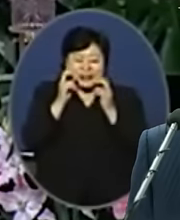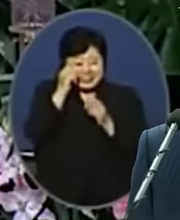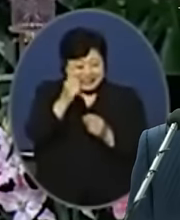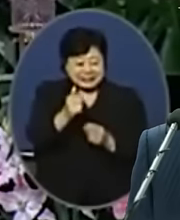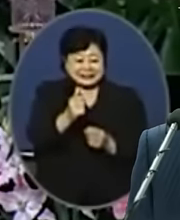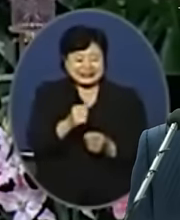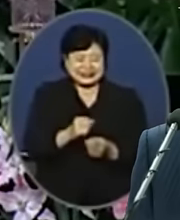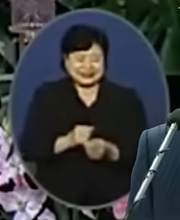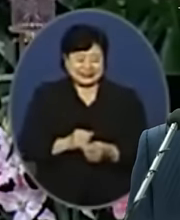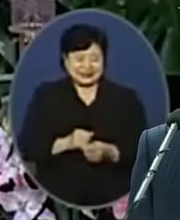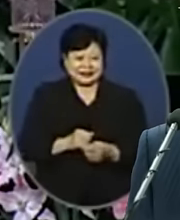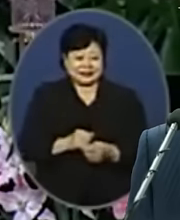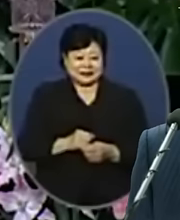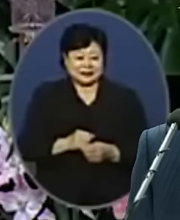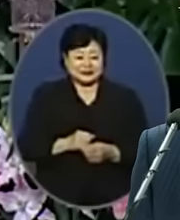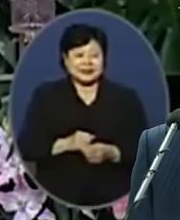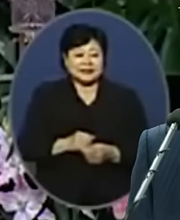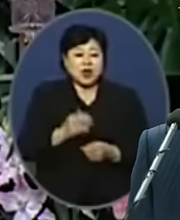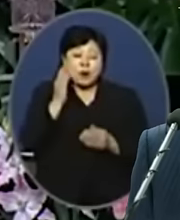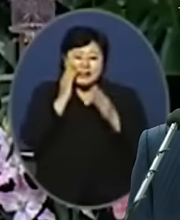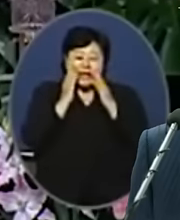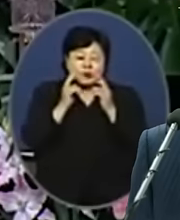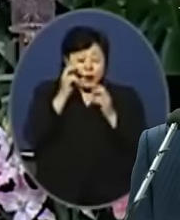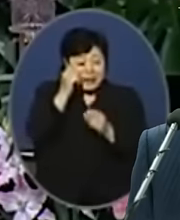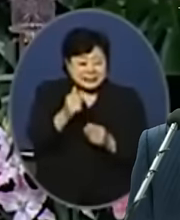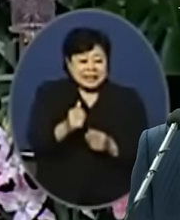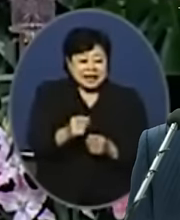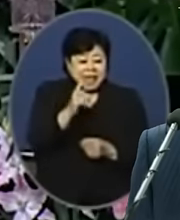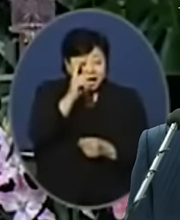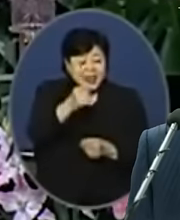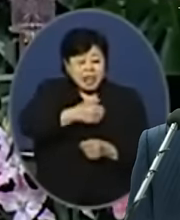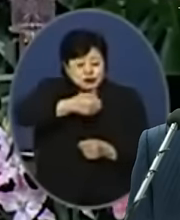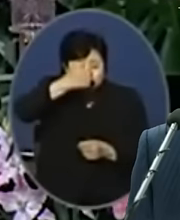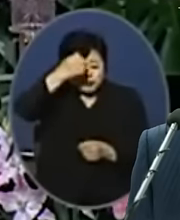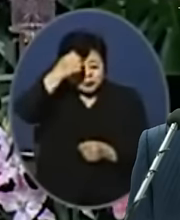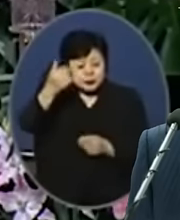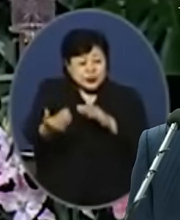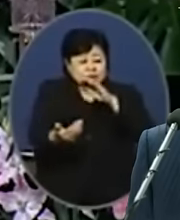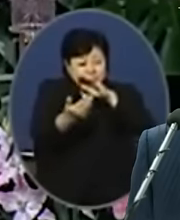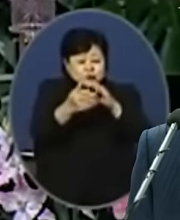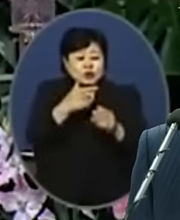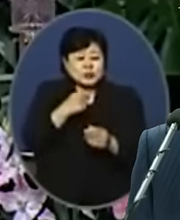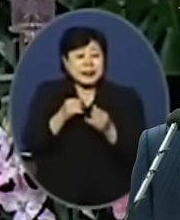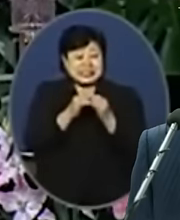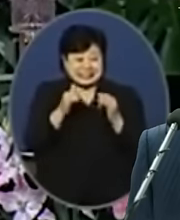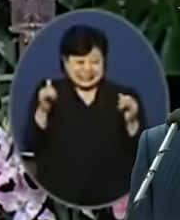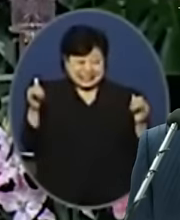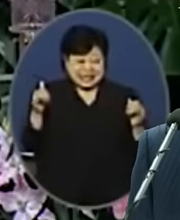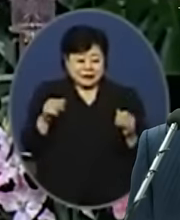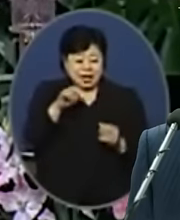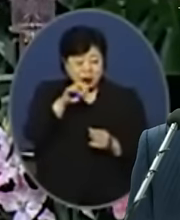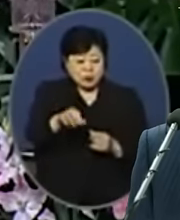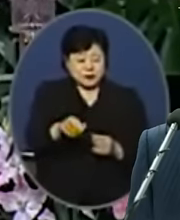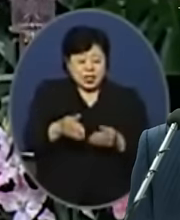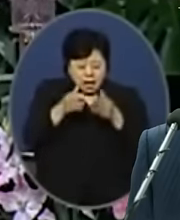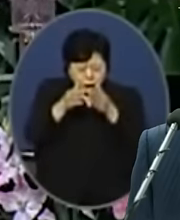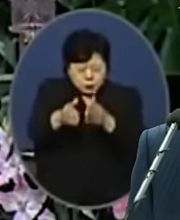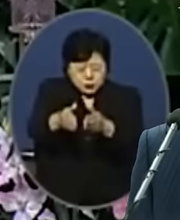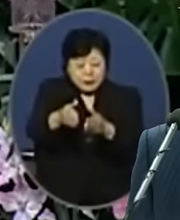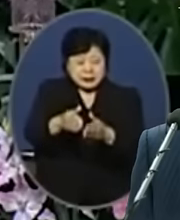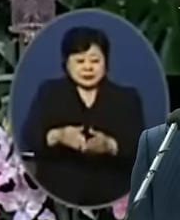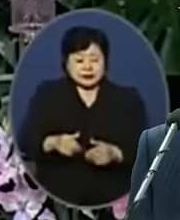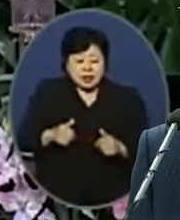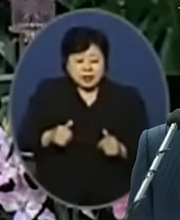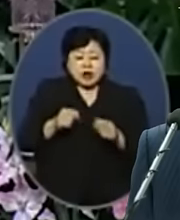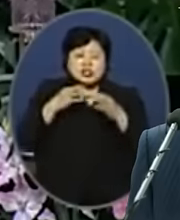로드 창업회장인 SD 로드는 하나의 꿈을 이루고 싶어하는 사람은 한 군데로 초점을 맞추고